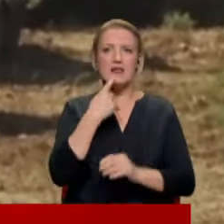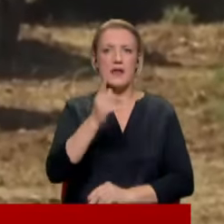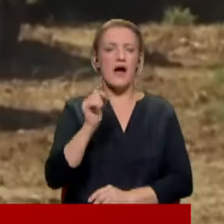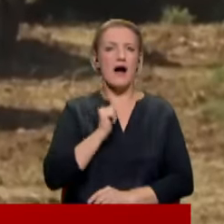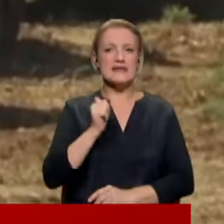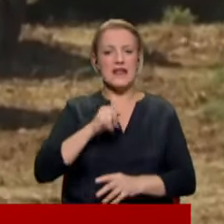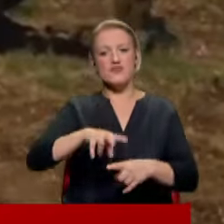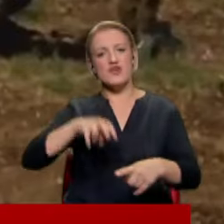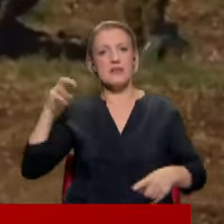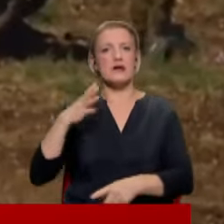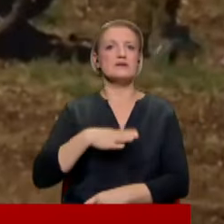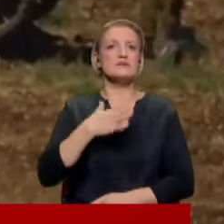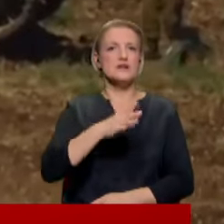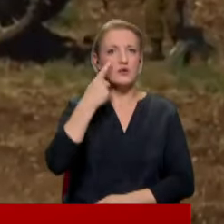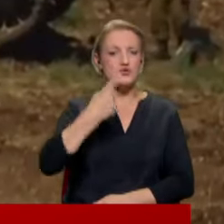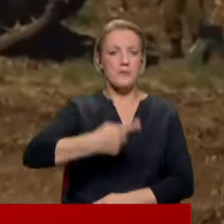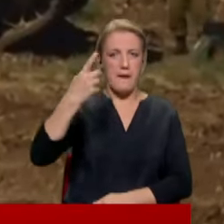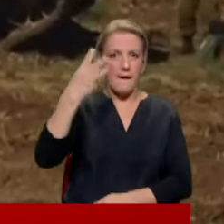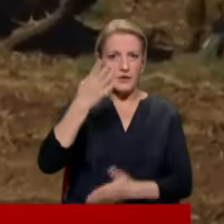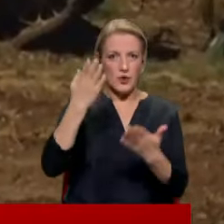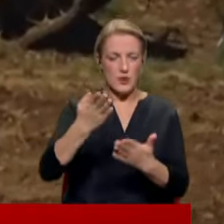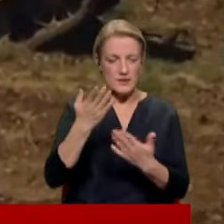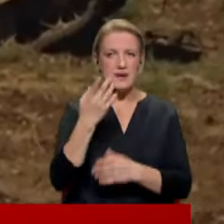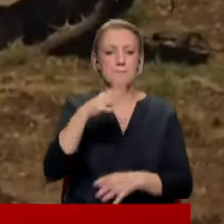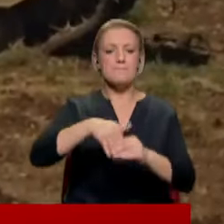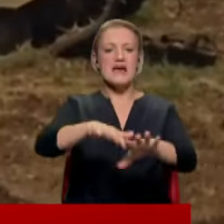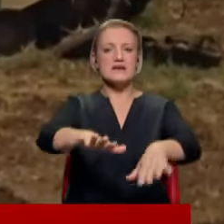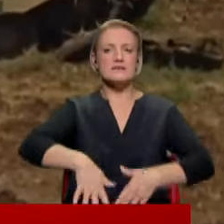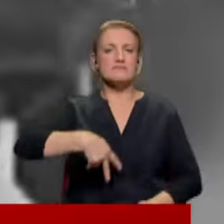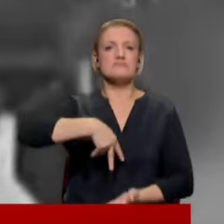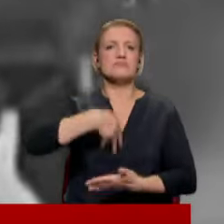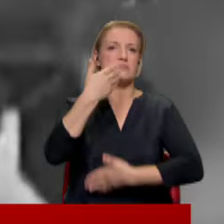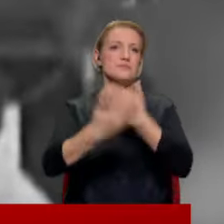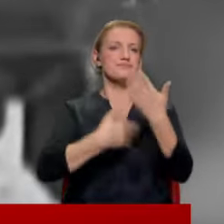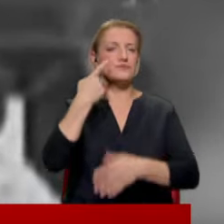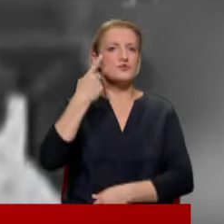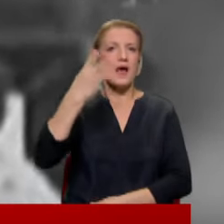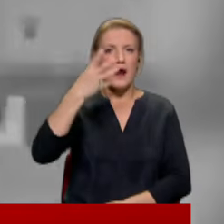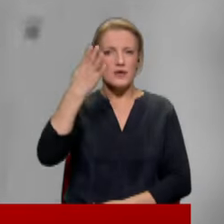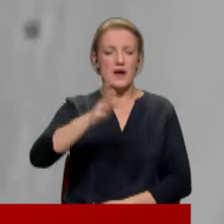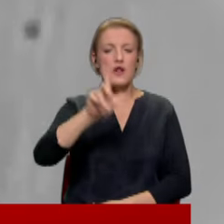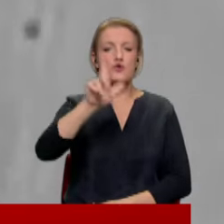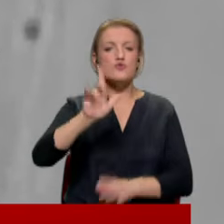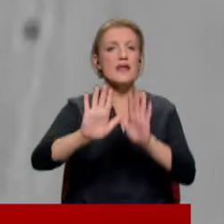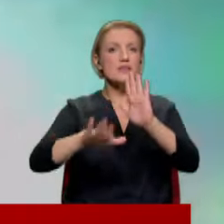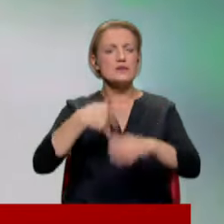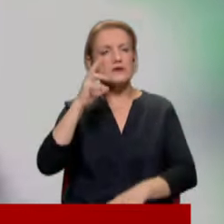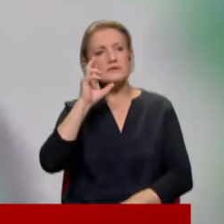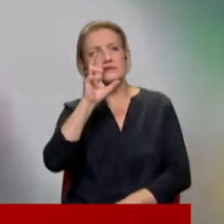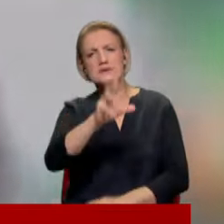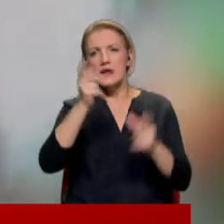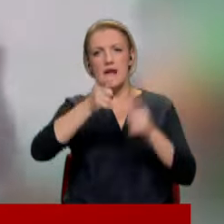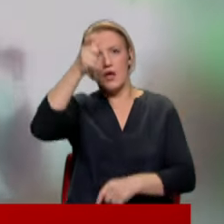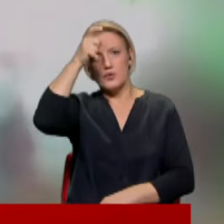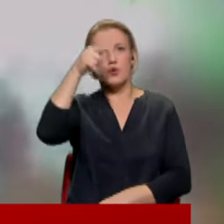askerlerin çekilmesini istedi Cumhurbaşkanı Erdoğan İsa tepkisini meclis kürsüsünden verdi Erdoğan İsrail'in lübnan'dan sonra gözünü Türkiye'ye